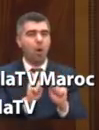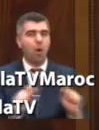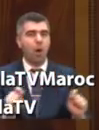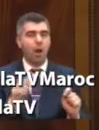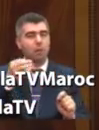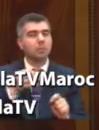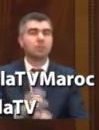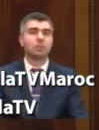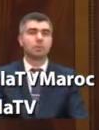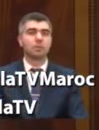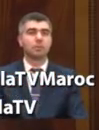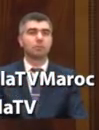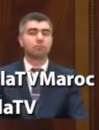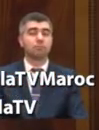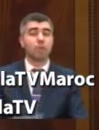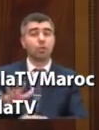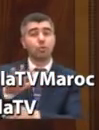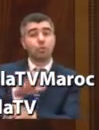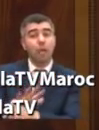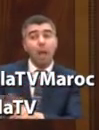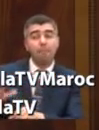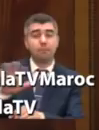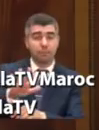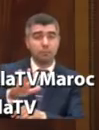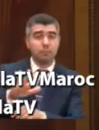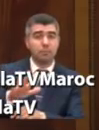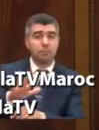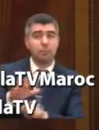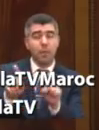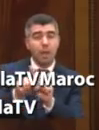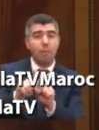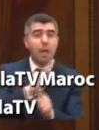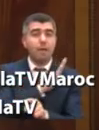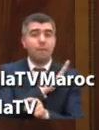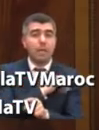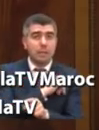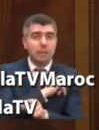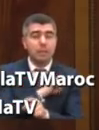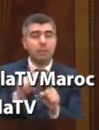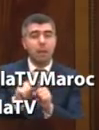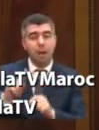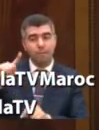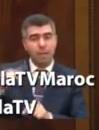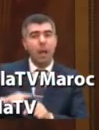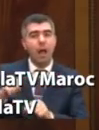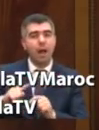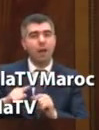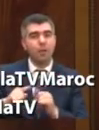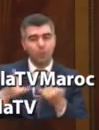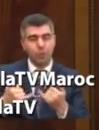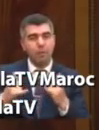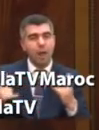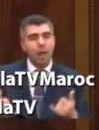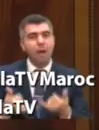وكرامة. والشعب الفلسطيني وهو يحيي الذكرى، ذكرى يوم الأسير التي تصادف يوم 17